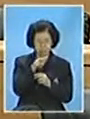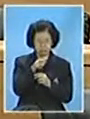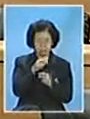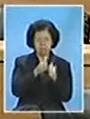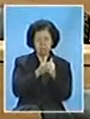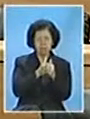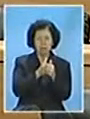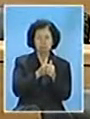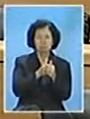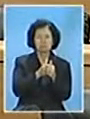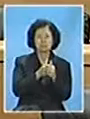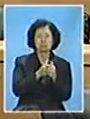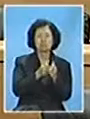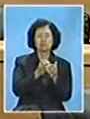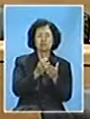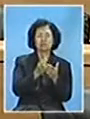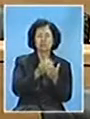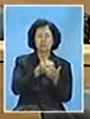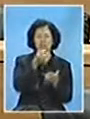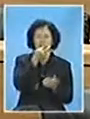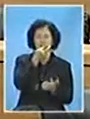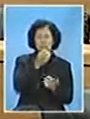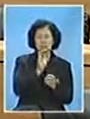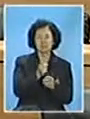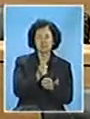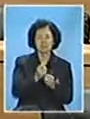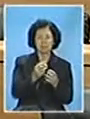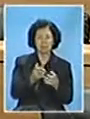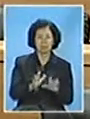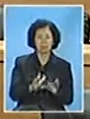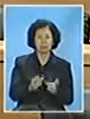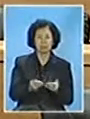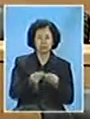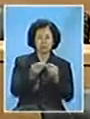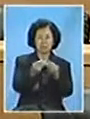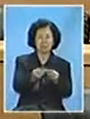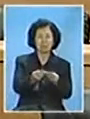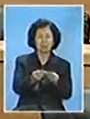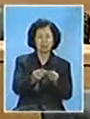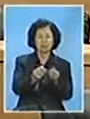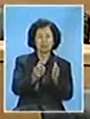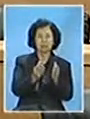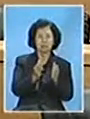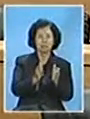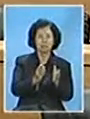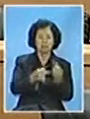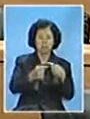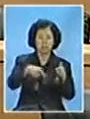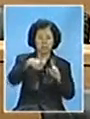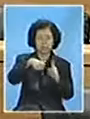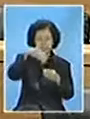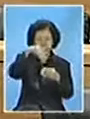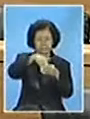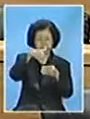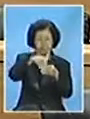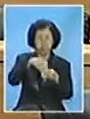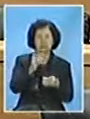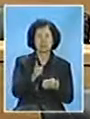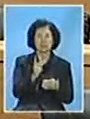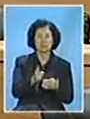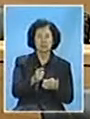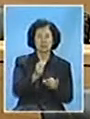ตามวิชาชีพจริงๆแล้วเนี่ยนะครับผมคิดว่าน่าจะให้ผู้ที่เข้ามาจากการเลือกตั้งจริงๆนะครับที่